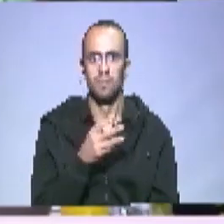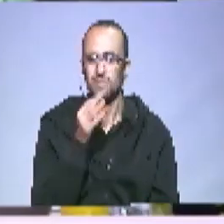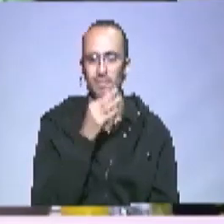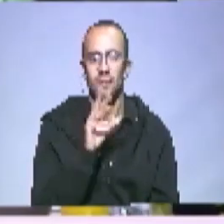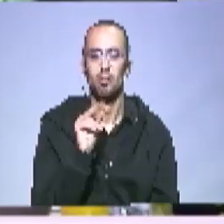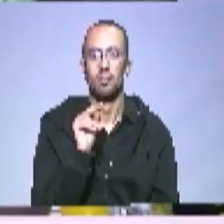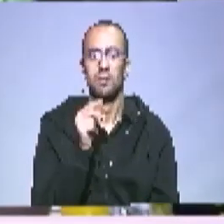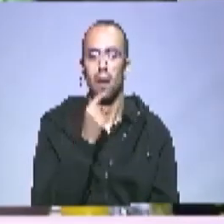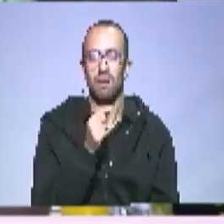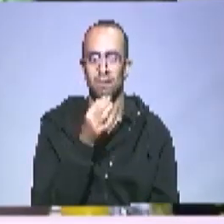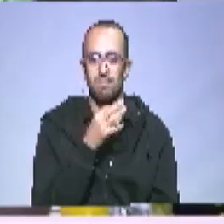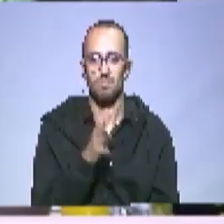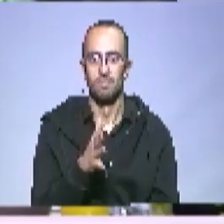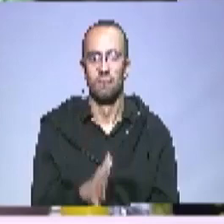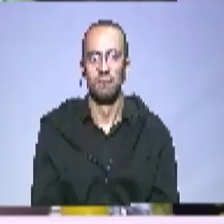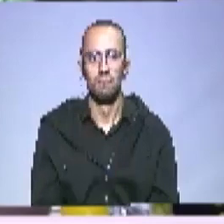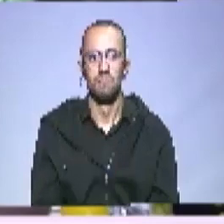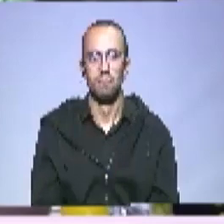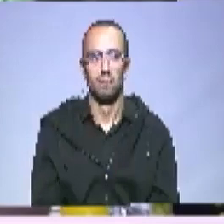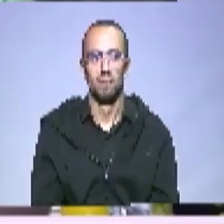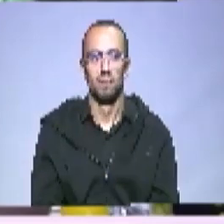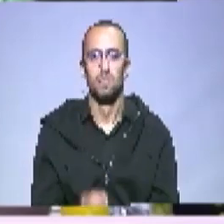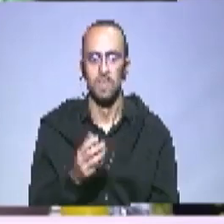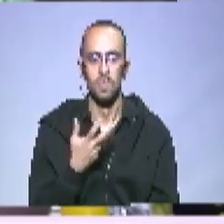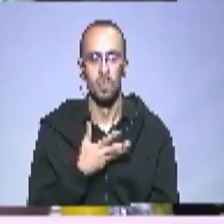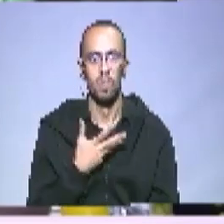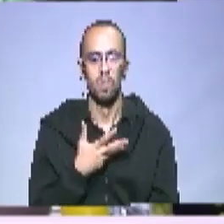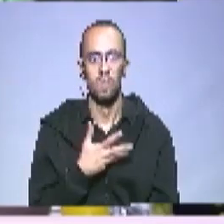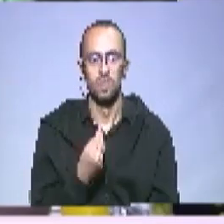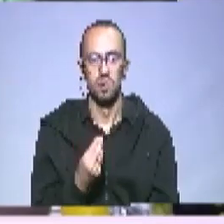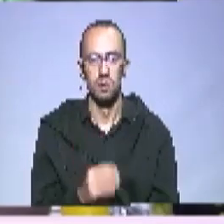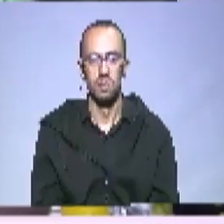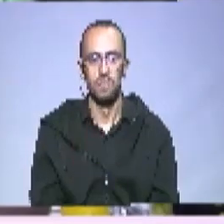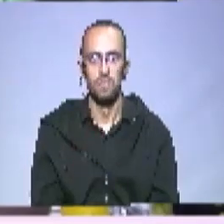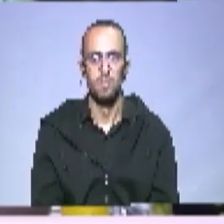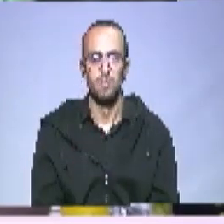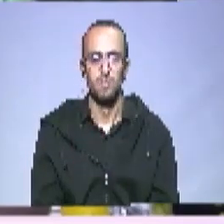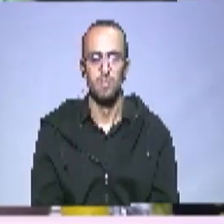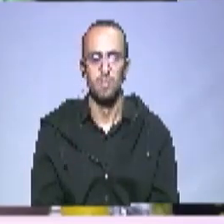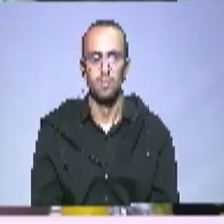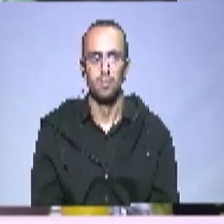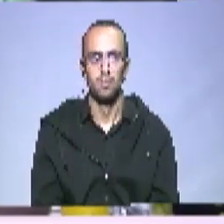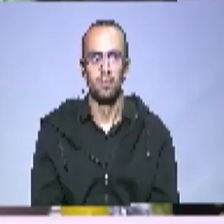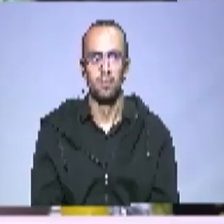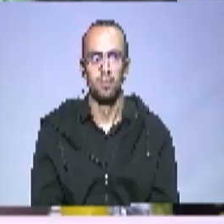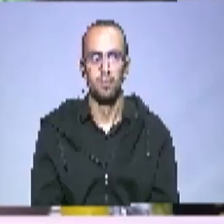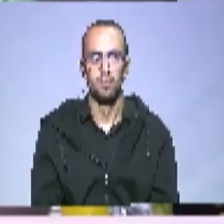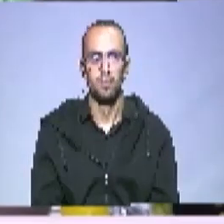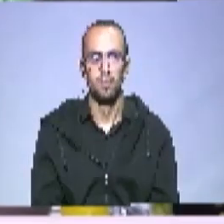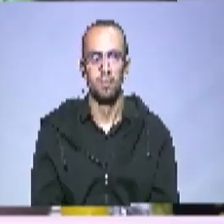كده. طيب فإحنا هنبتدي نشوف هنعمل إيه دلوقتي.